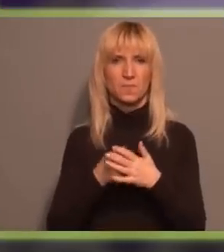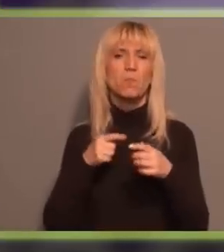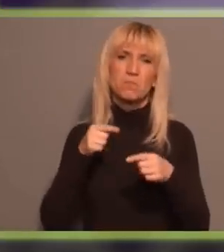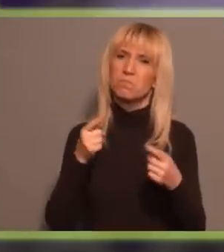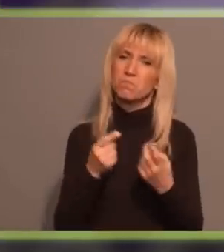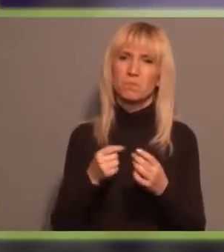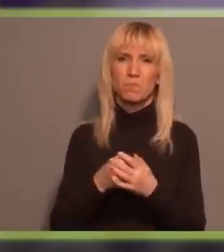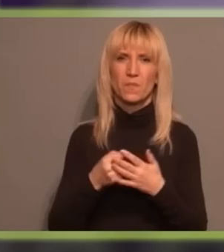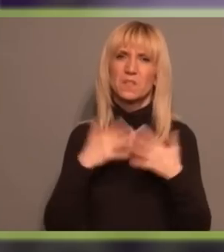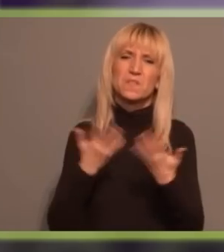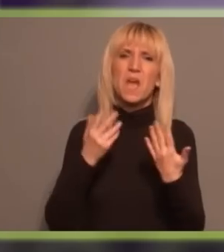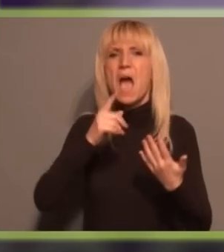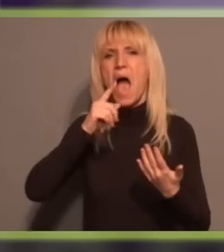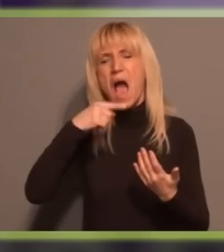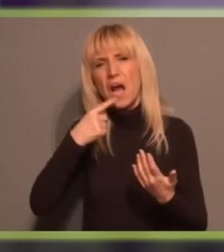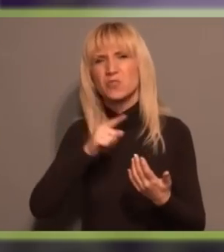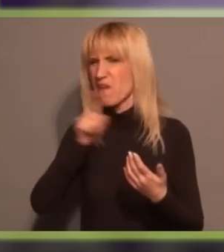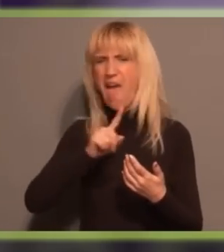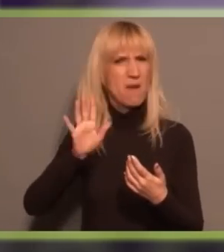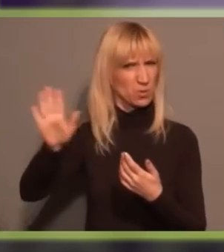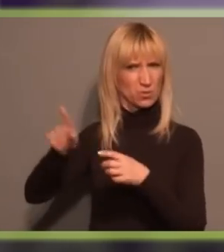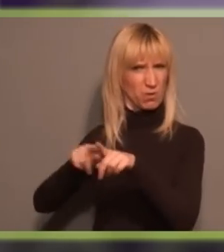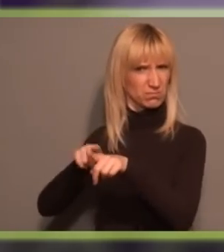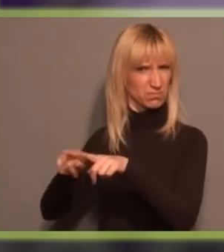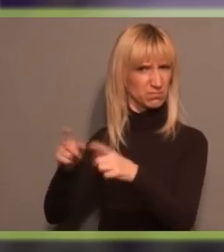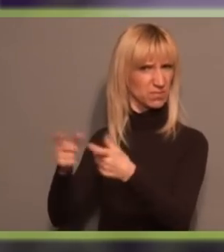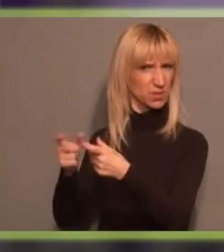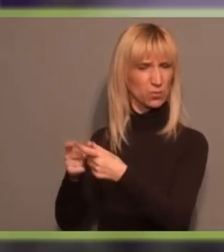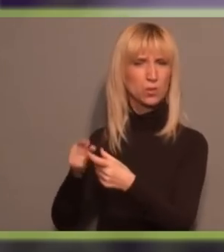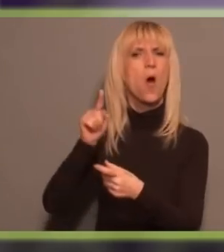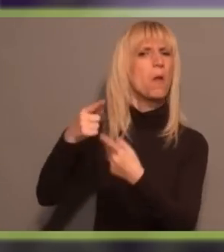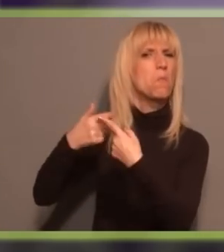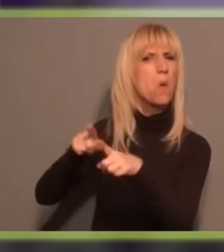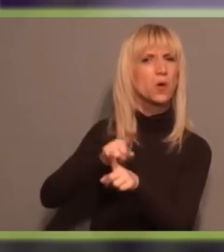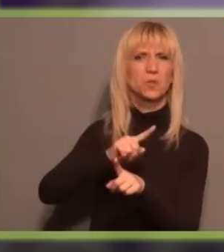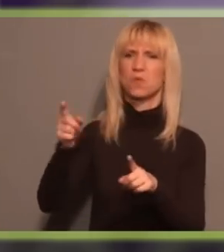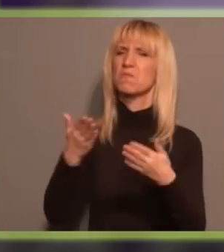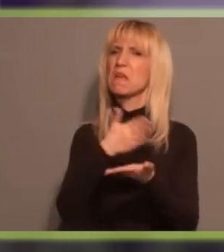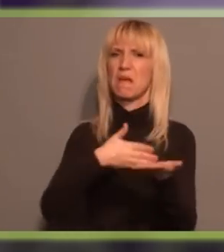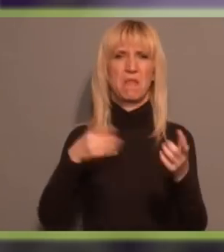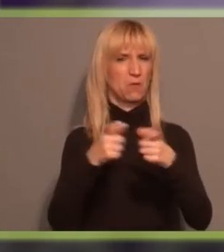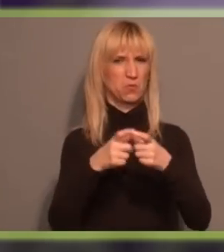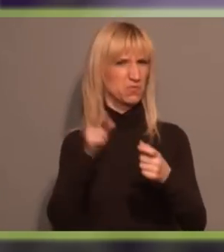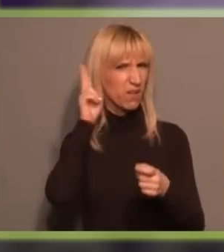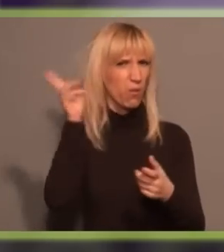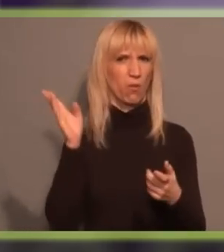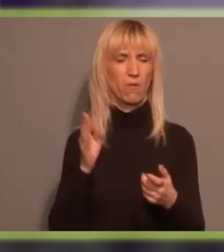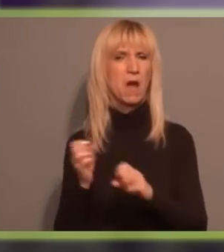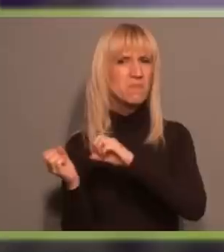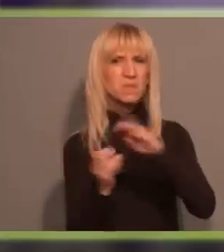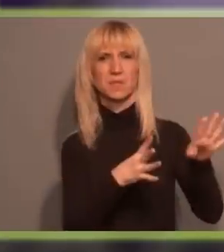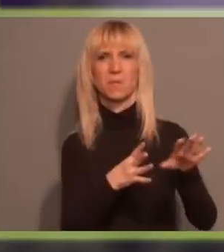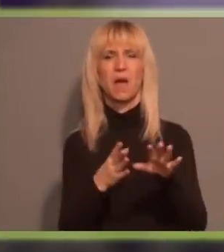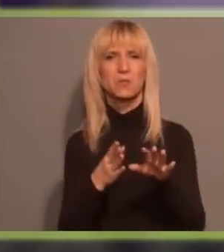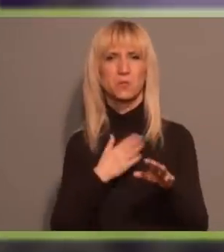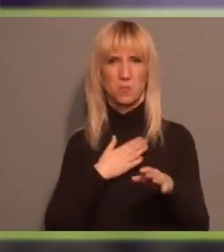plus, ovdje kao 5. Svi kaže nema da družiš jer ona nije deo društva, je ona gluva i oni meni